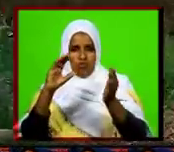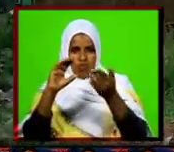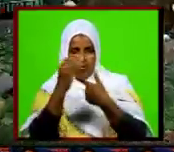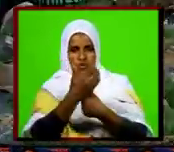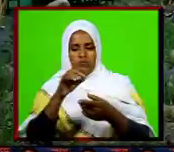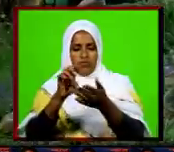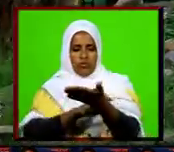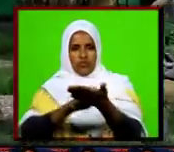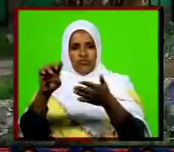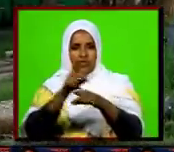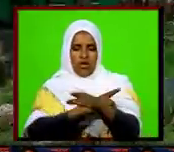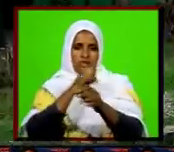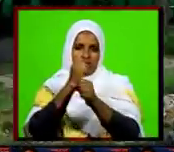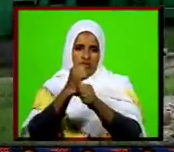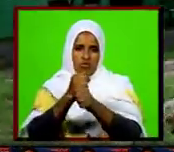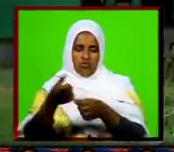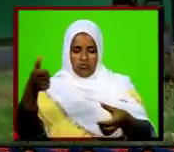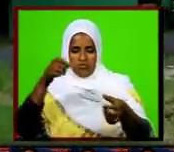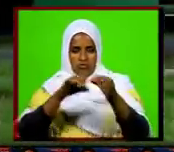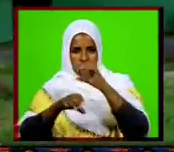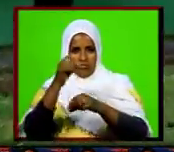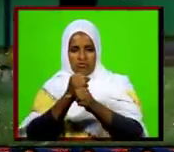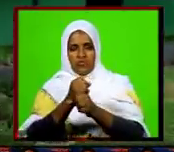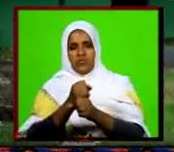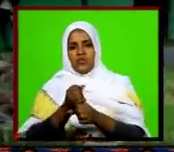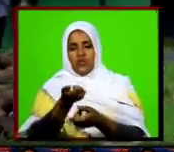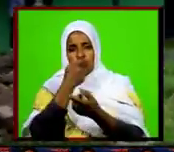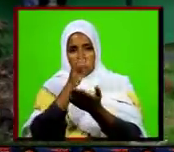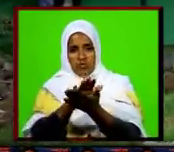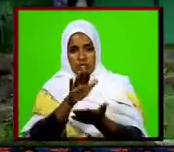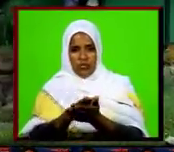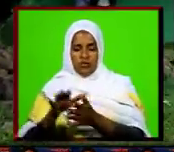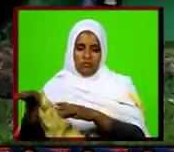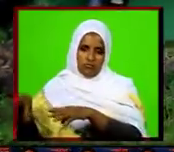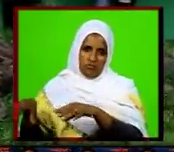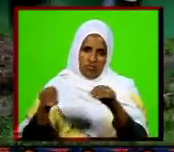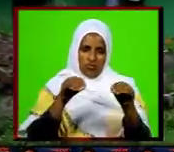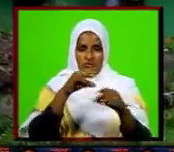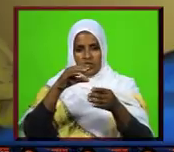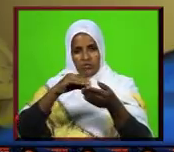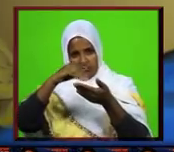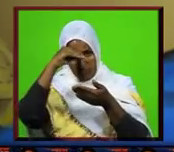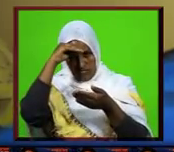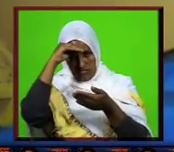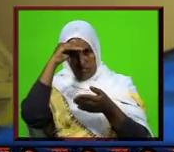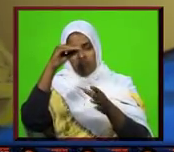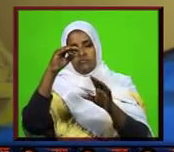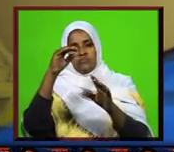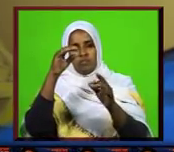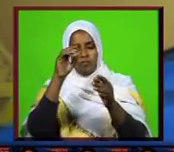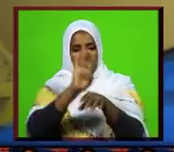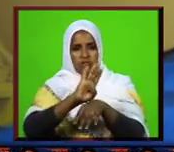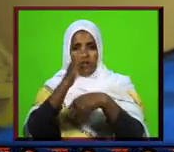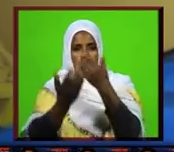በሆነው በቅዱስ ያሬድ ሥራዎች የተዋቀረ መሆኑ ነው። ያለ አብነት ትምህርት ትምህርት ቤትና ተማሪዎች የቤተ